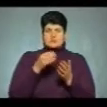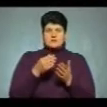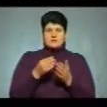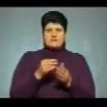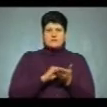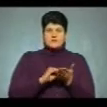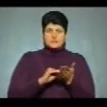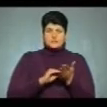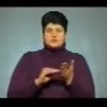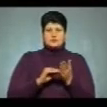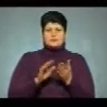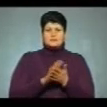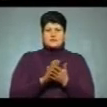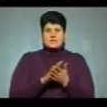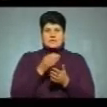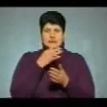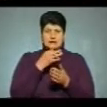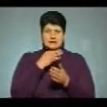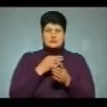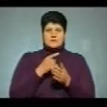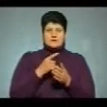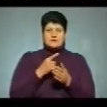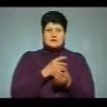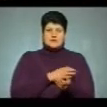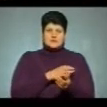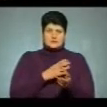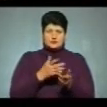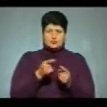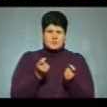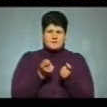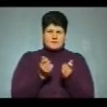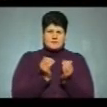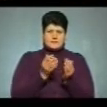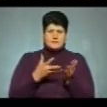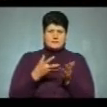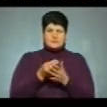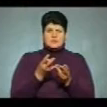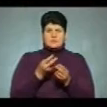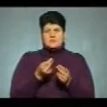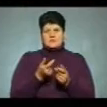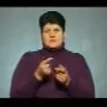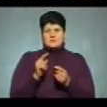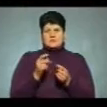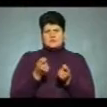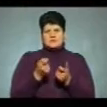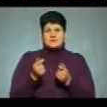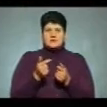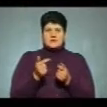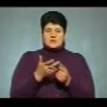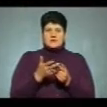гіпертонії, гіпертоніку, а ось зараз нічого не дають. Тут вже небольшая доплата була, пару гривень, не то, що платиш,